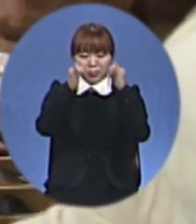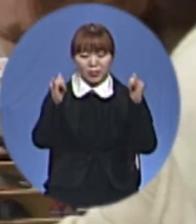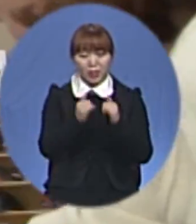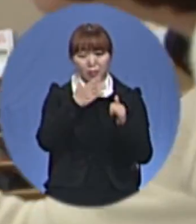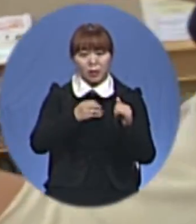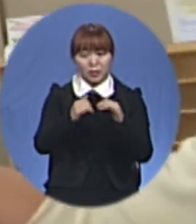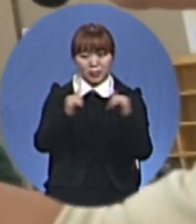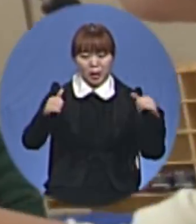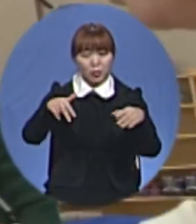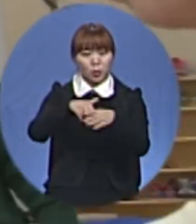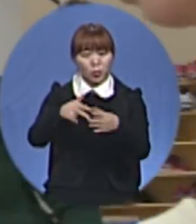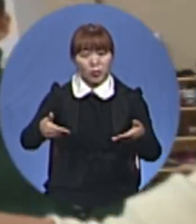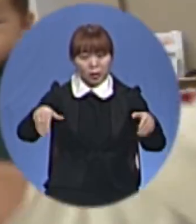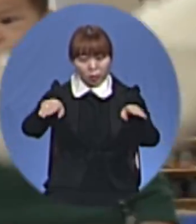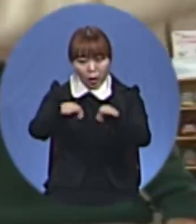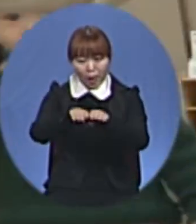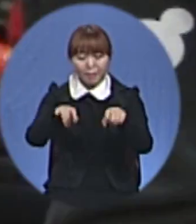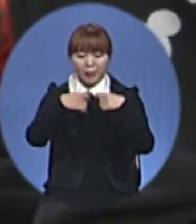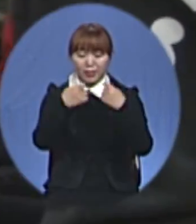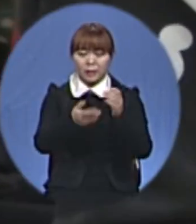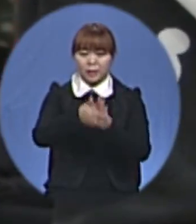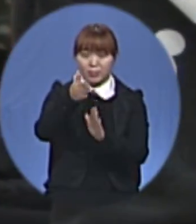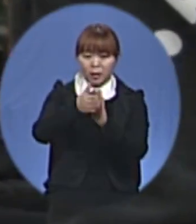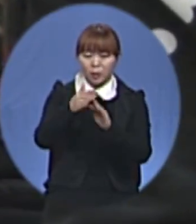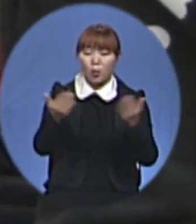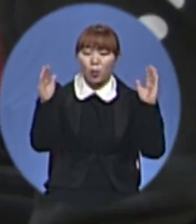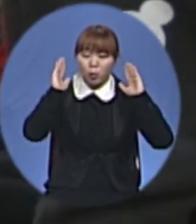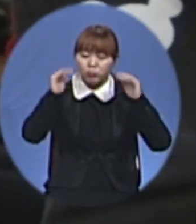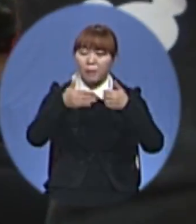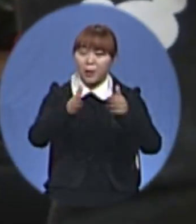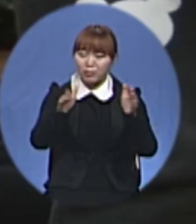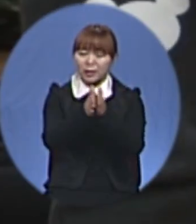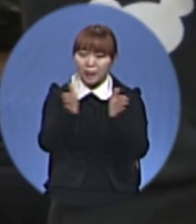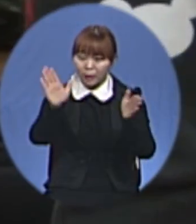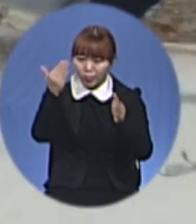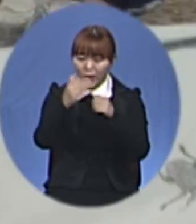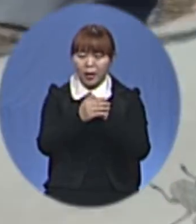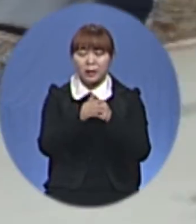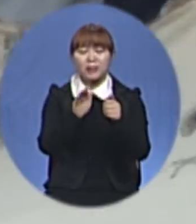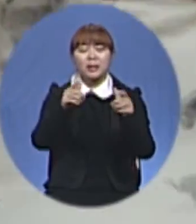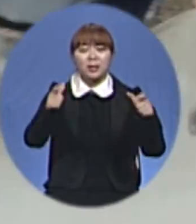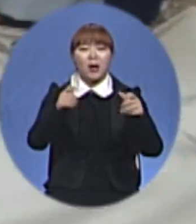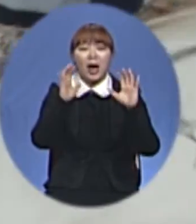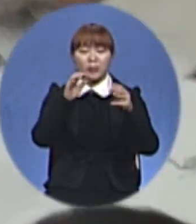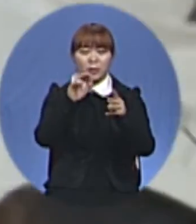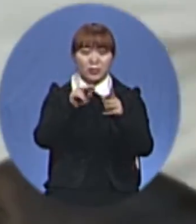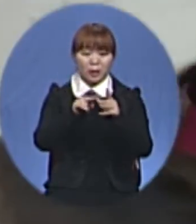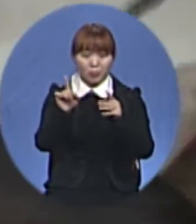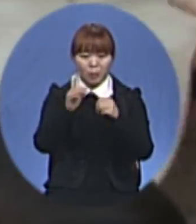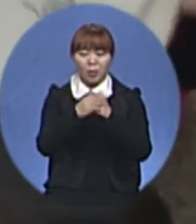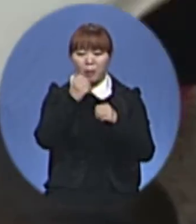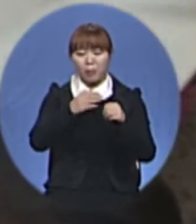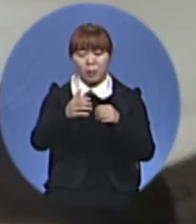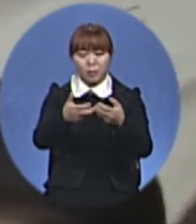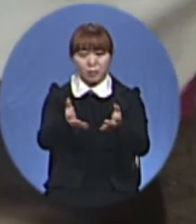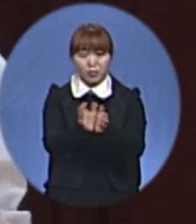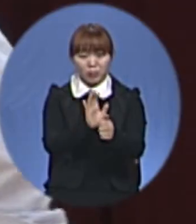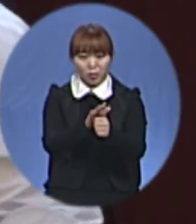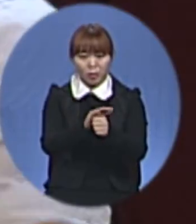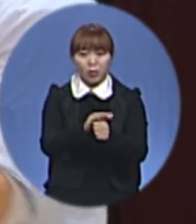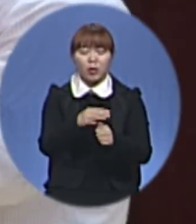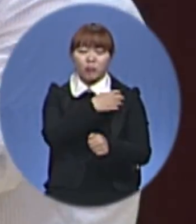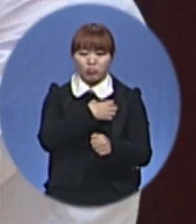사회복지사나 종교기관 등 민간시설에서 공부방 형태로 시작한 지역아동센터는 최근 보건복지부 지원을 받아